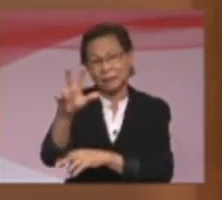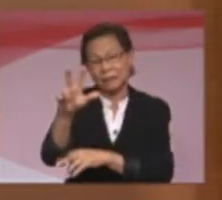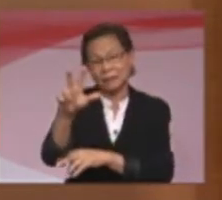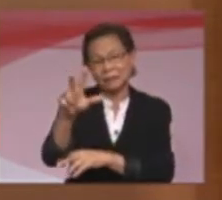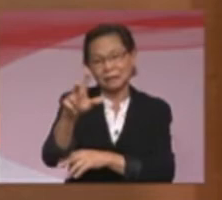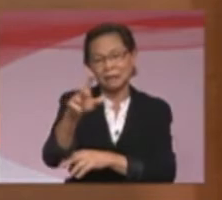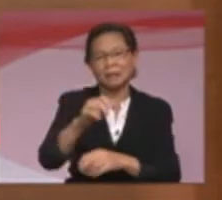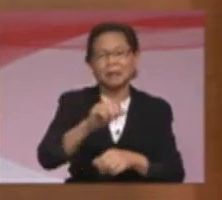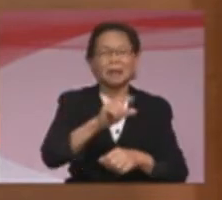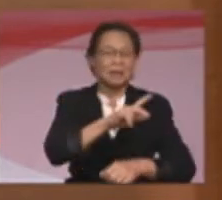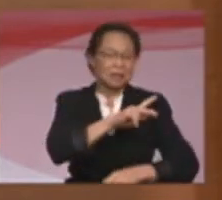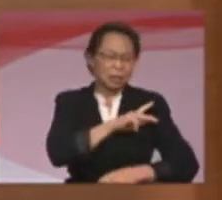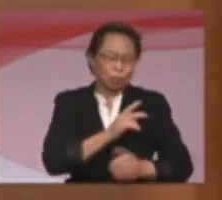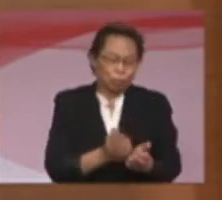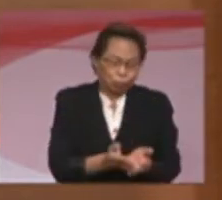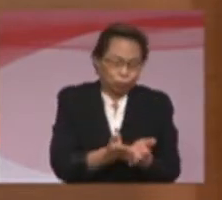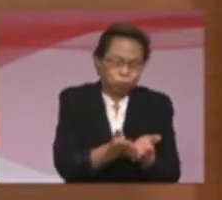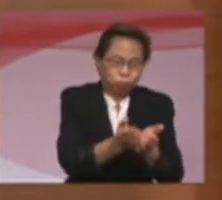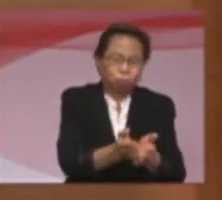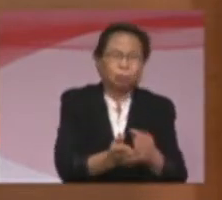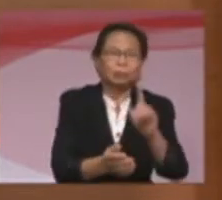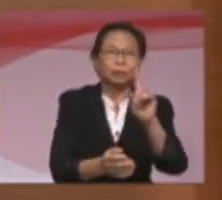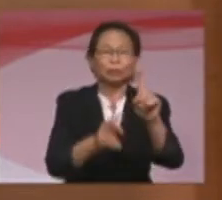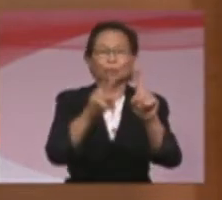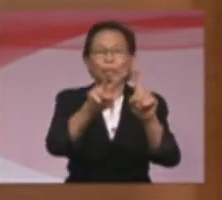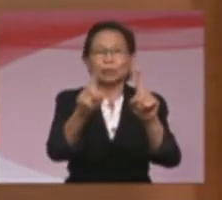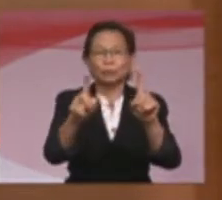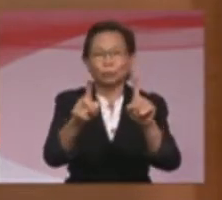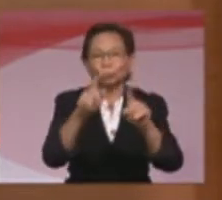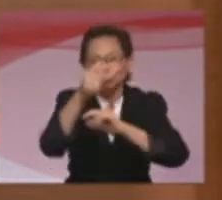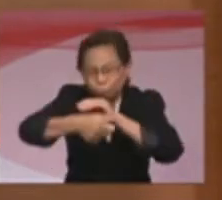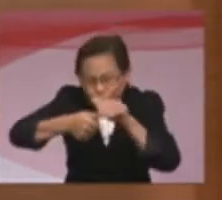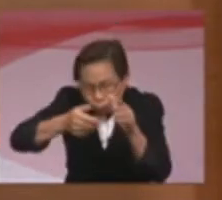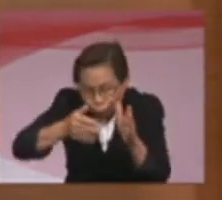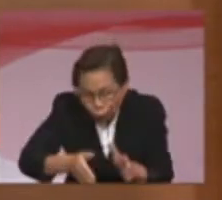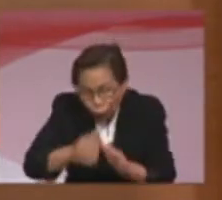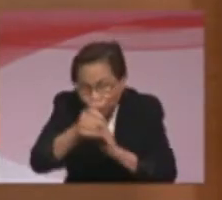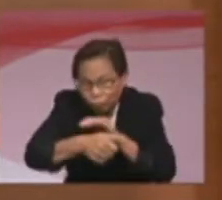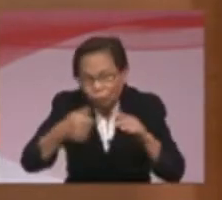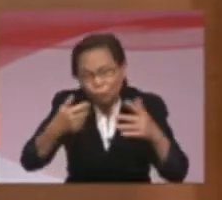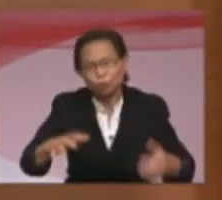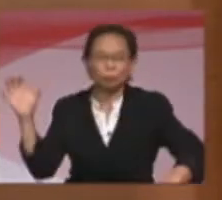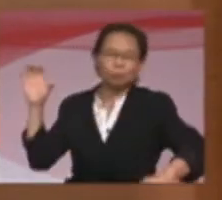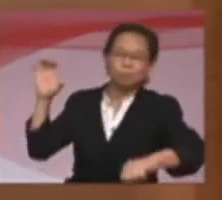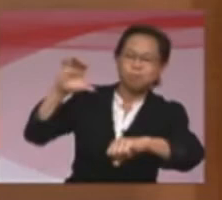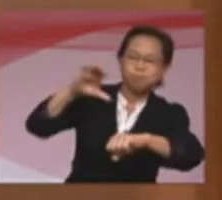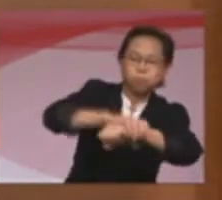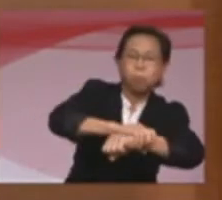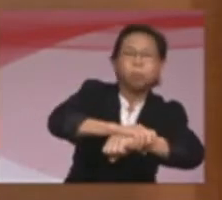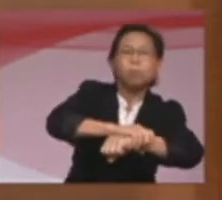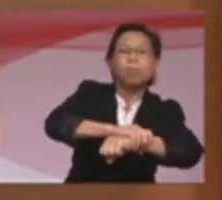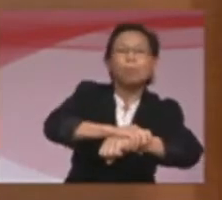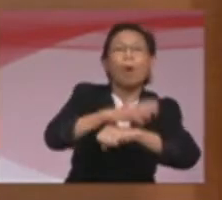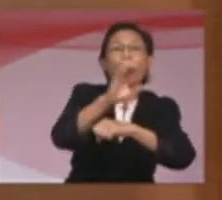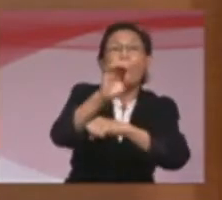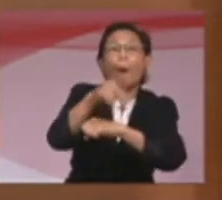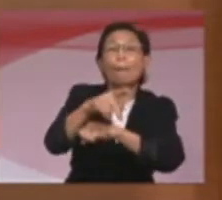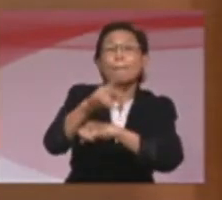563 tekong dan 121 penyeludup telah ditahan menerusi op